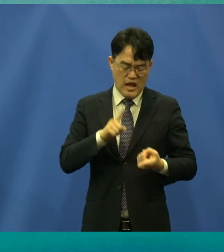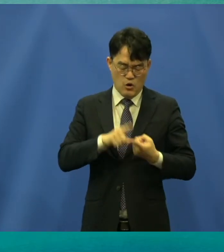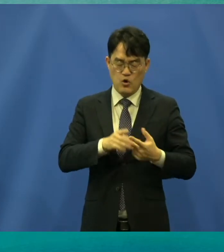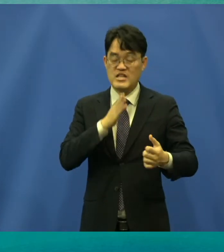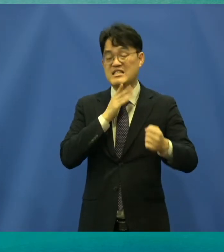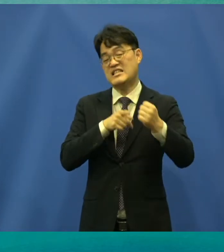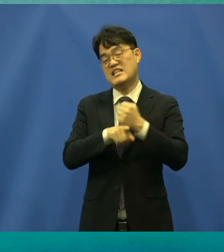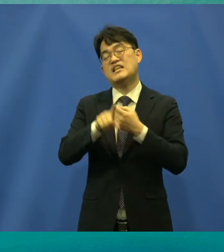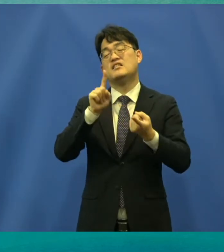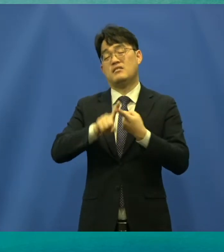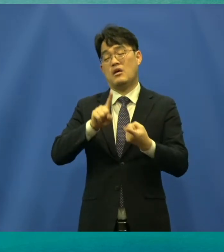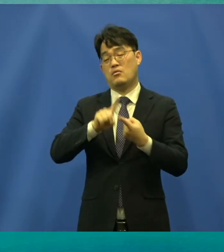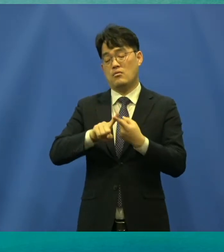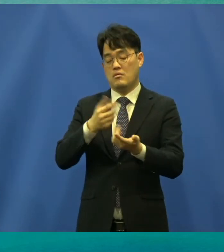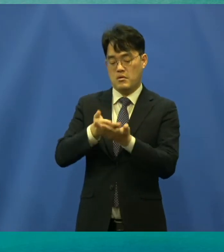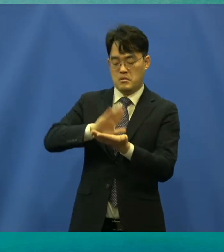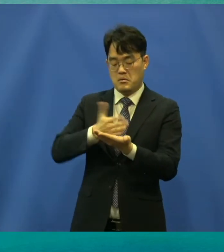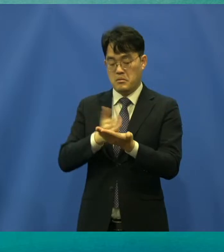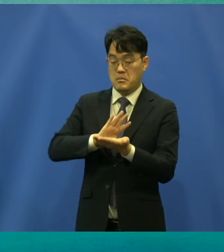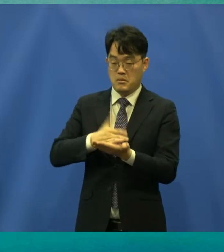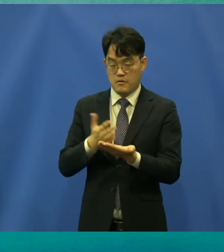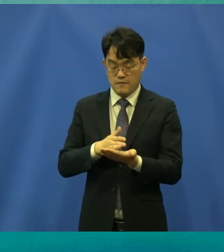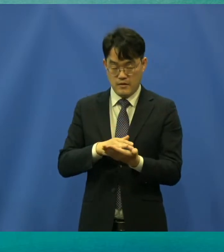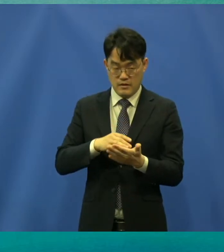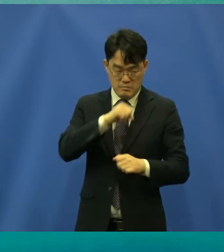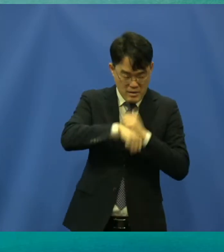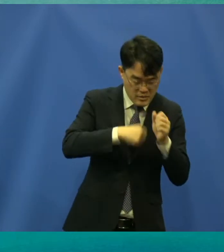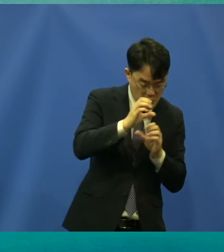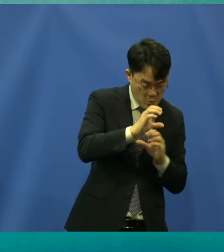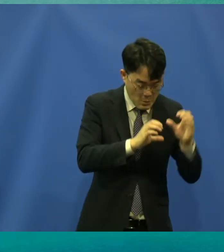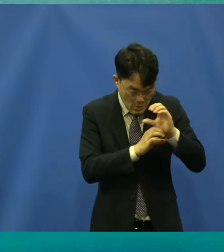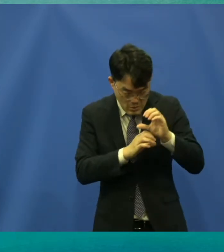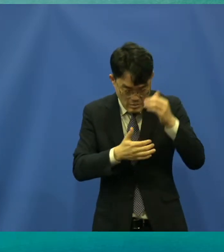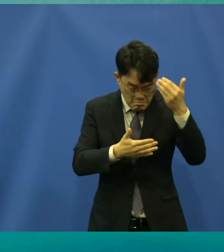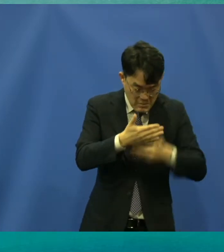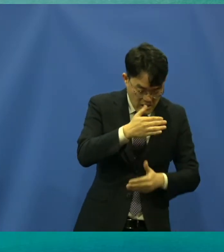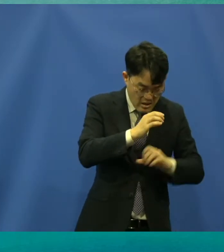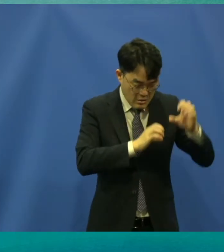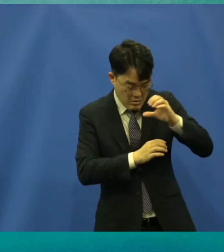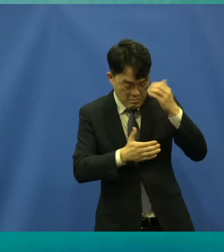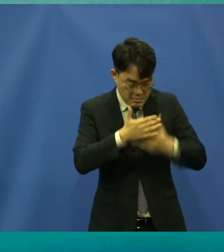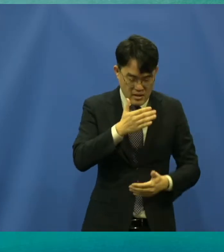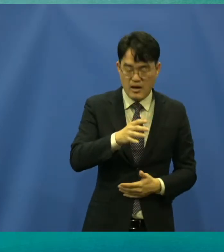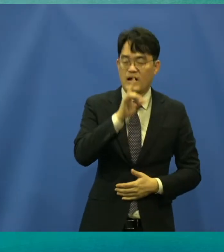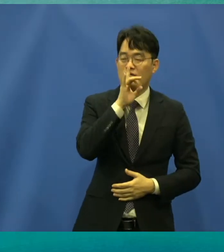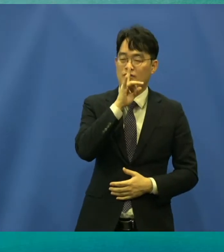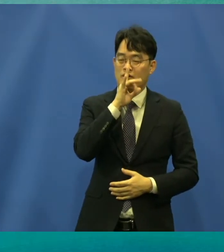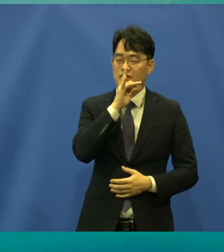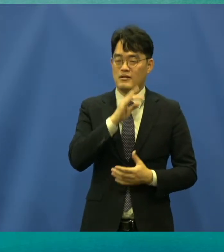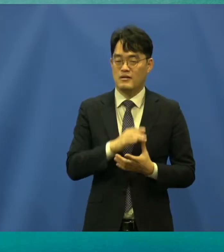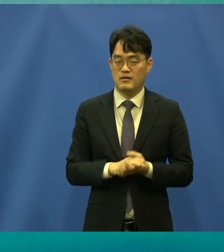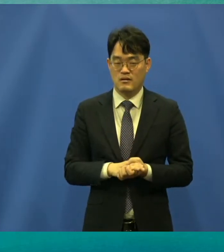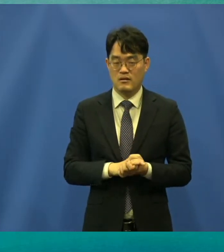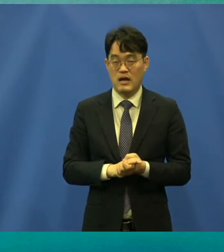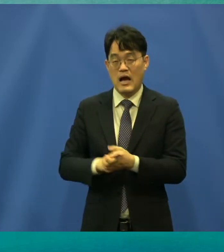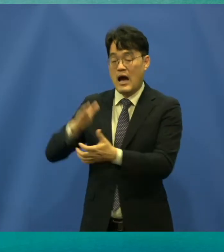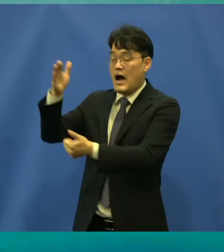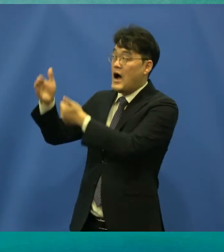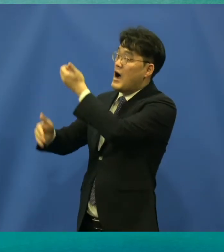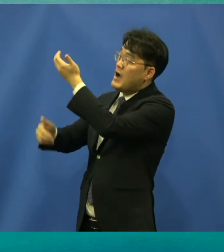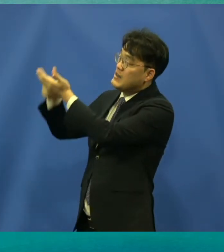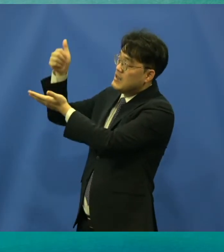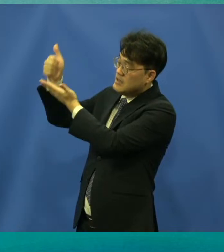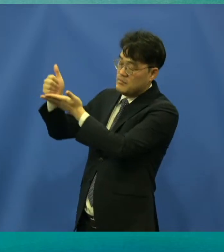성경 말씀을 가감해서는 안 됩니다. 잘 전하려고 너무 애를 쓰지 않아도 됩니다. 하나님의 말씀을